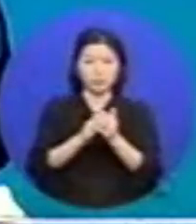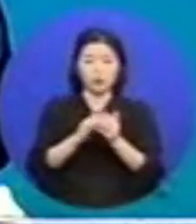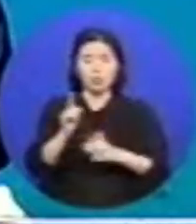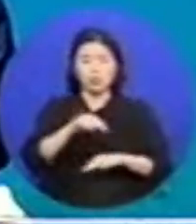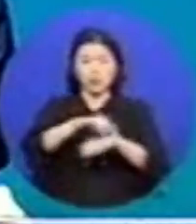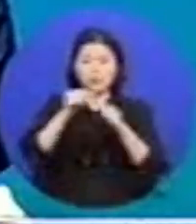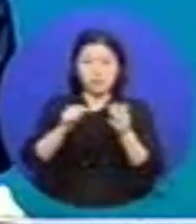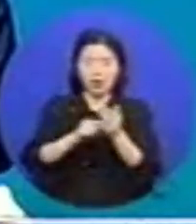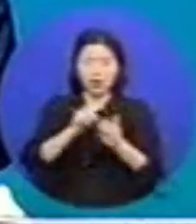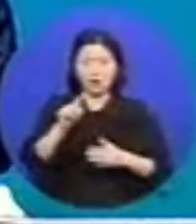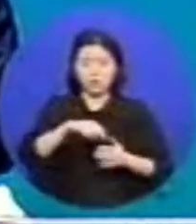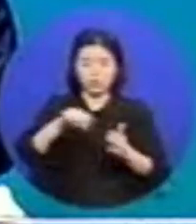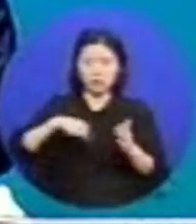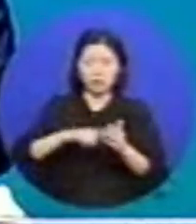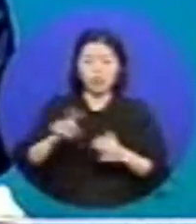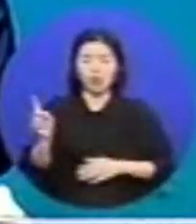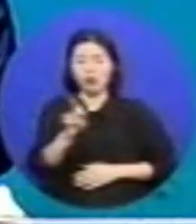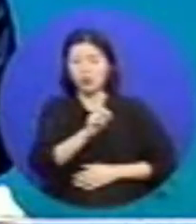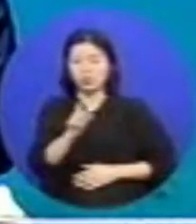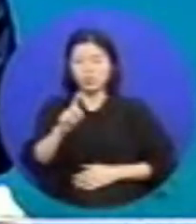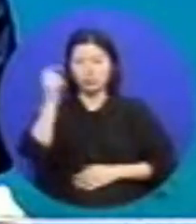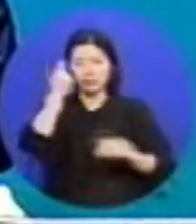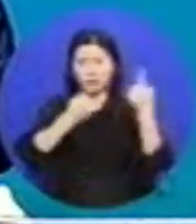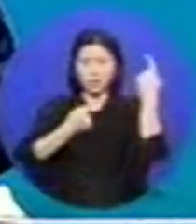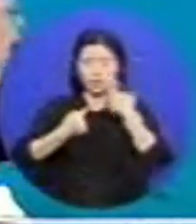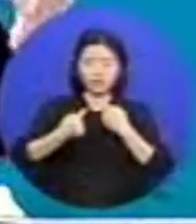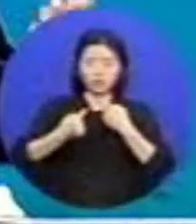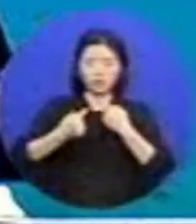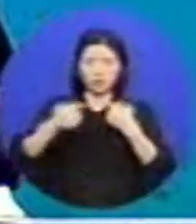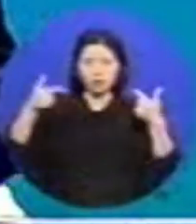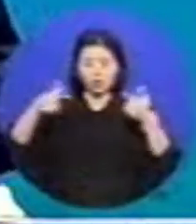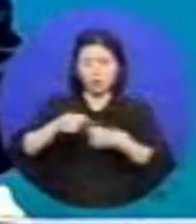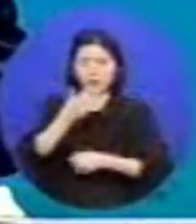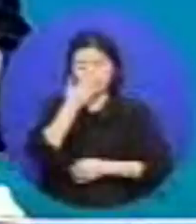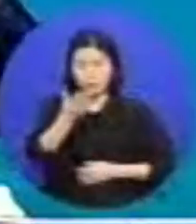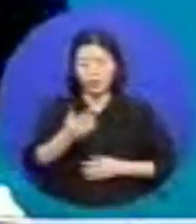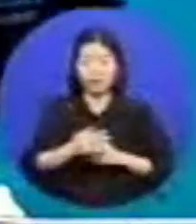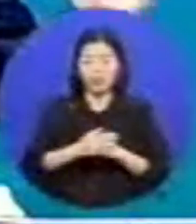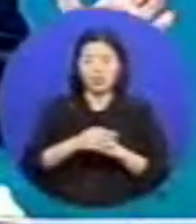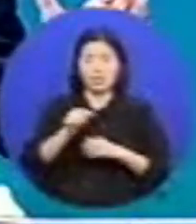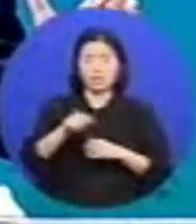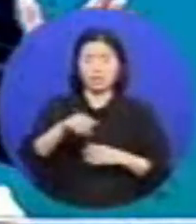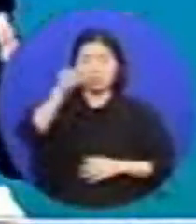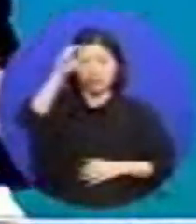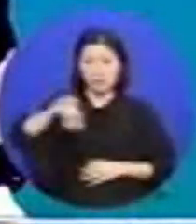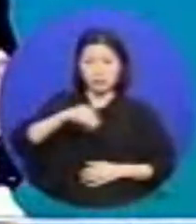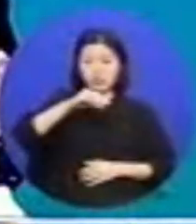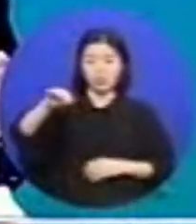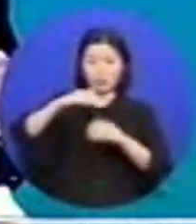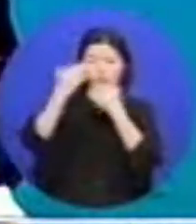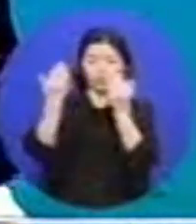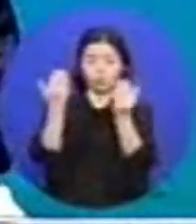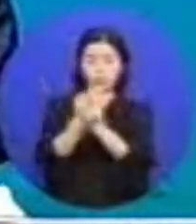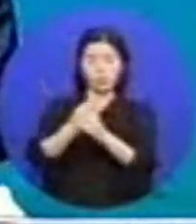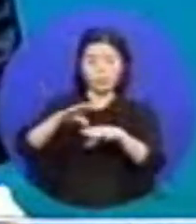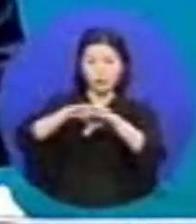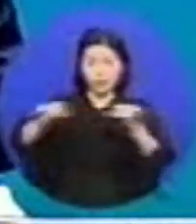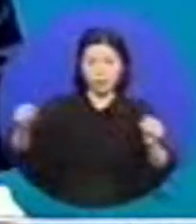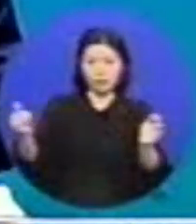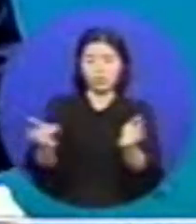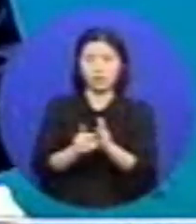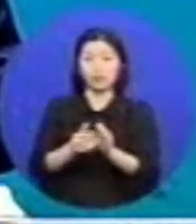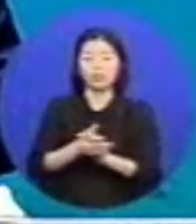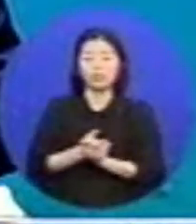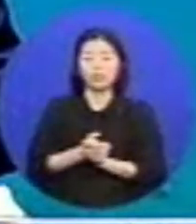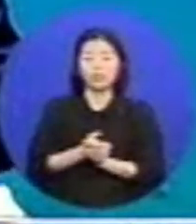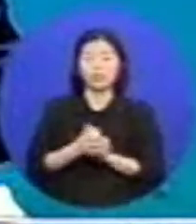상처도 다 고치실 수 있는 거예요. 예수님이 그것을 십자가에 완벽하게 처리하셨기 때문입니다. 그래서 우리가 예수 믿을